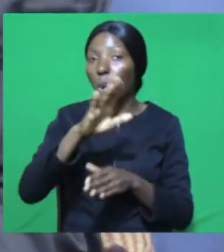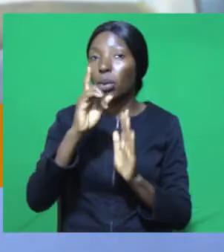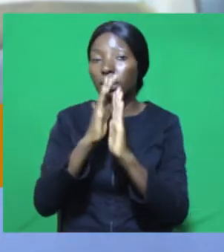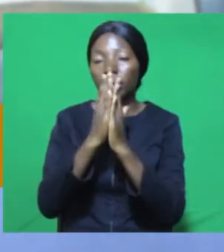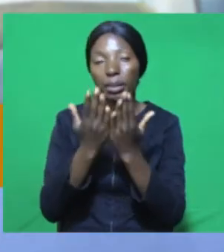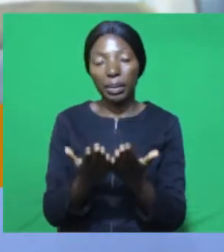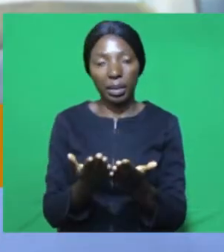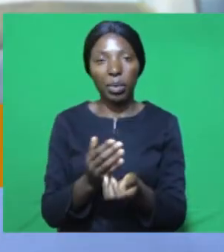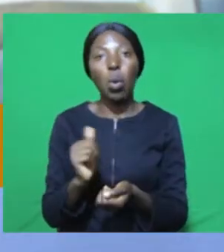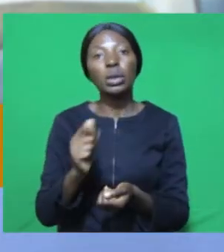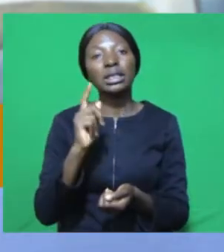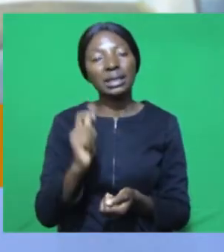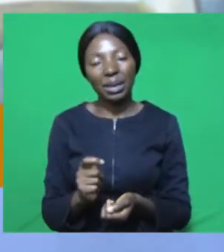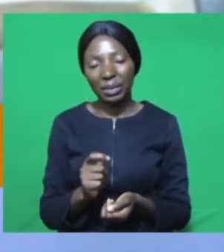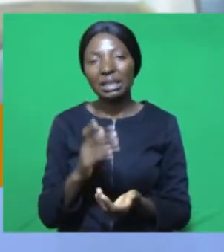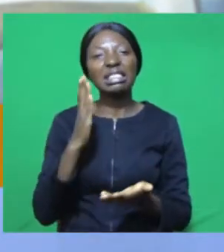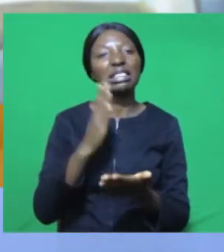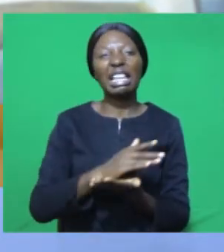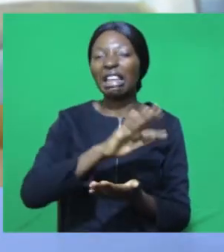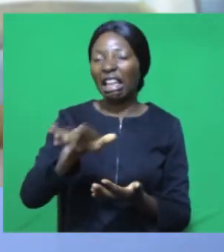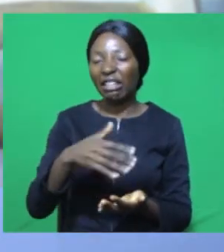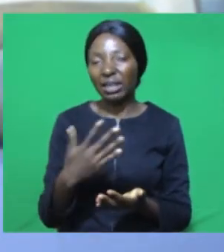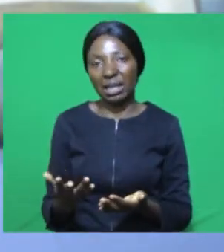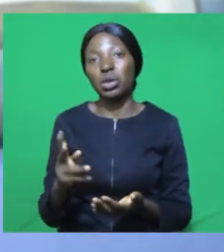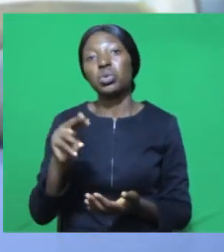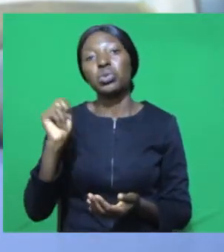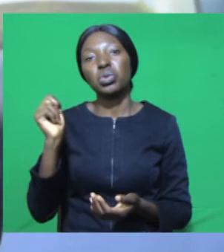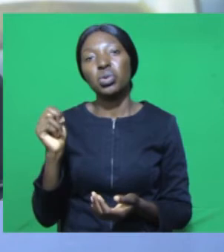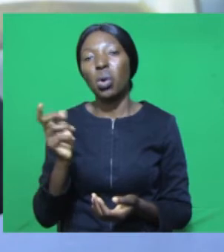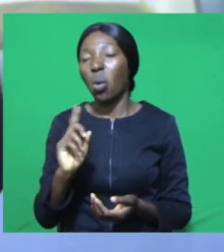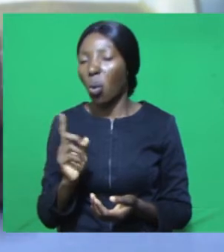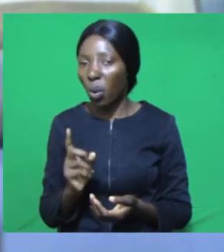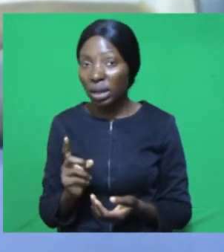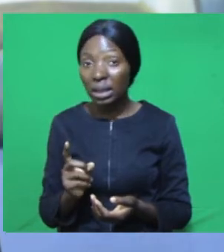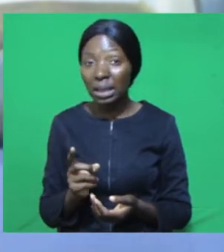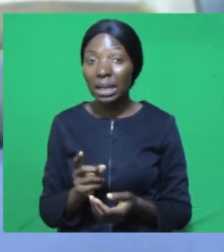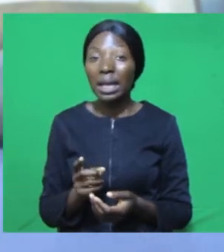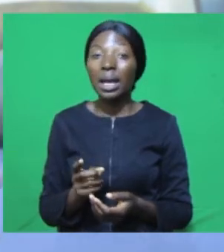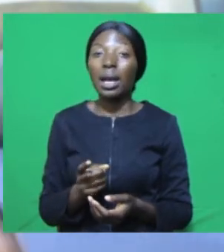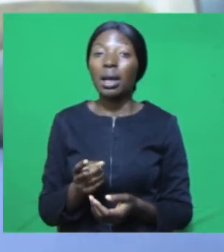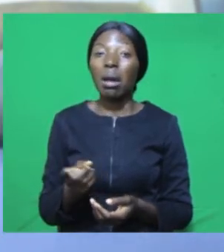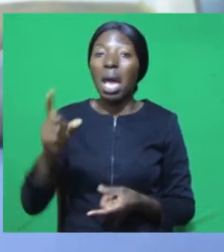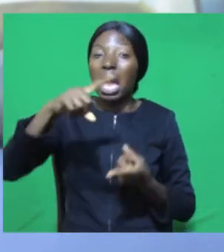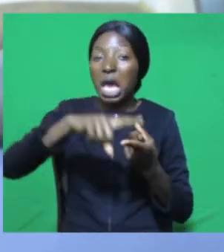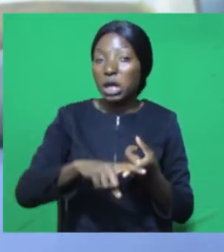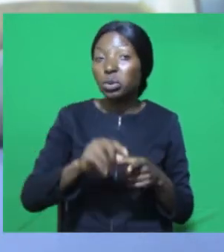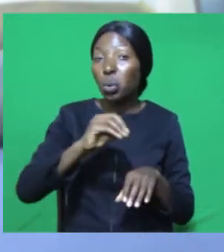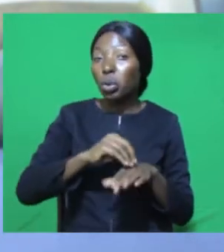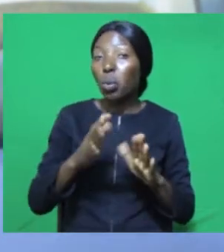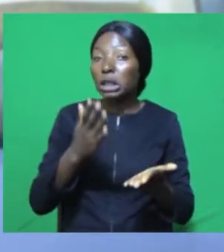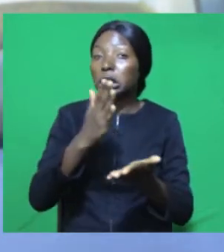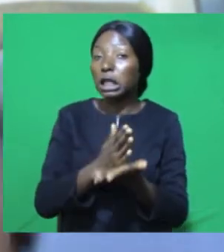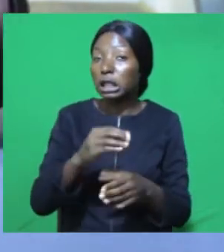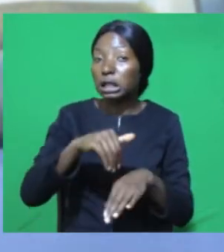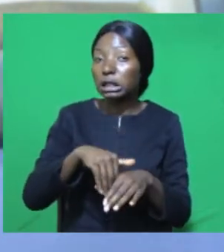andaita Old Testament ndonyaya yacho Wala New Testament kuzadzisika kwenyaya yacho. Ndio